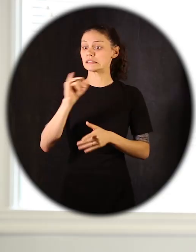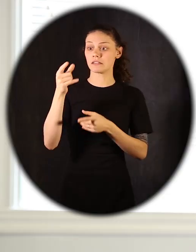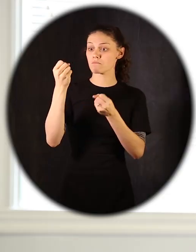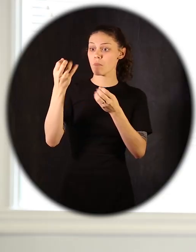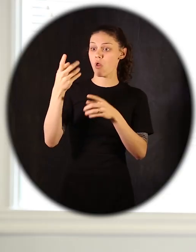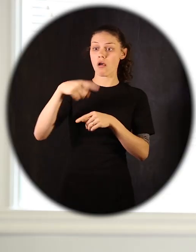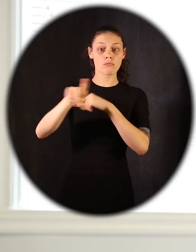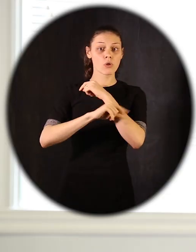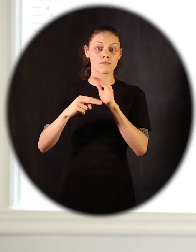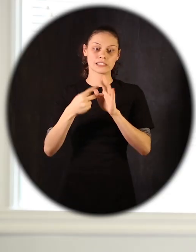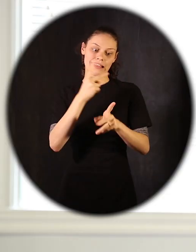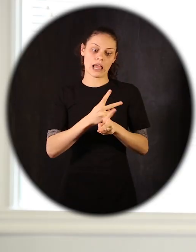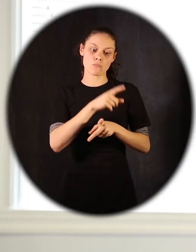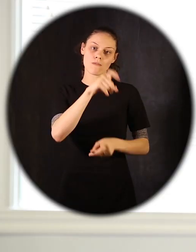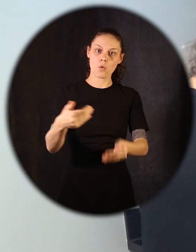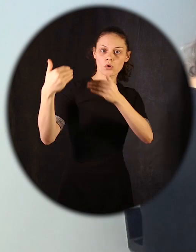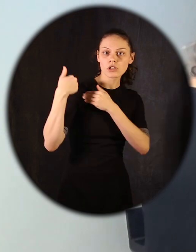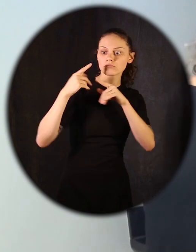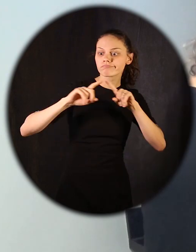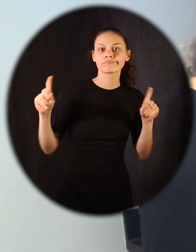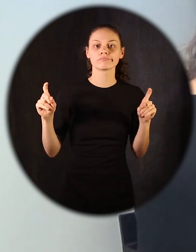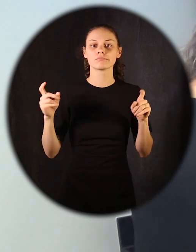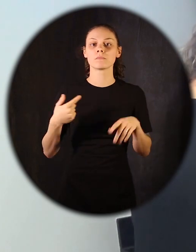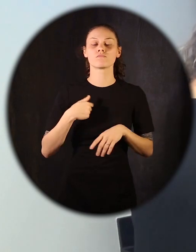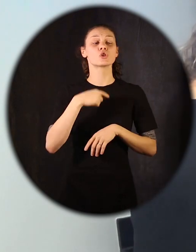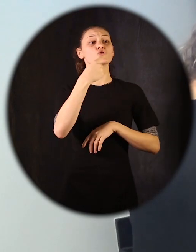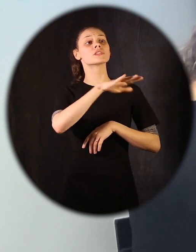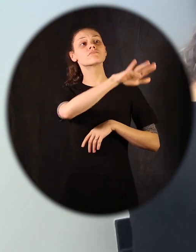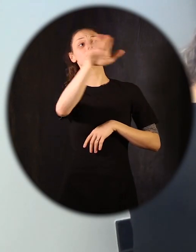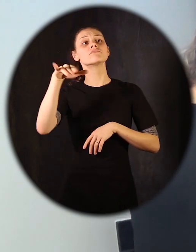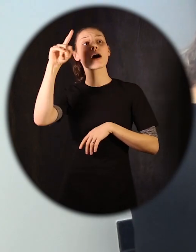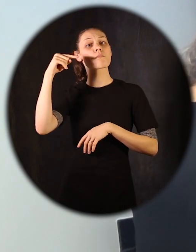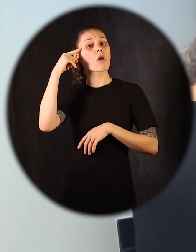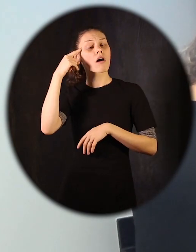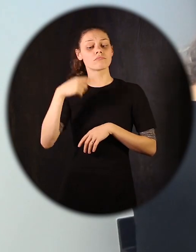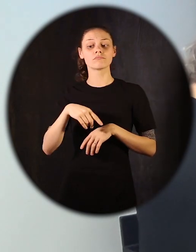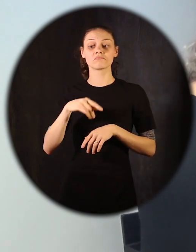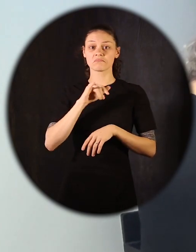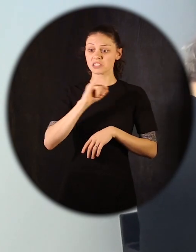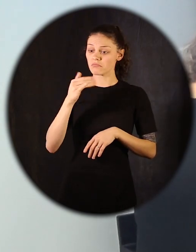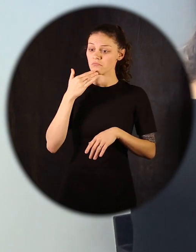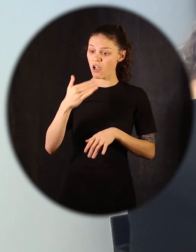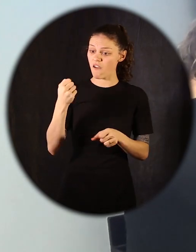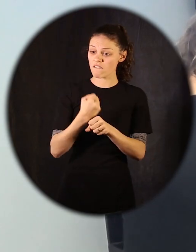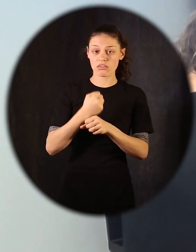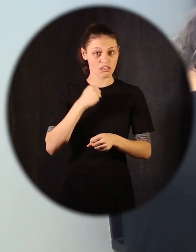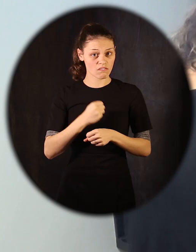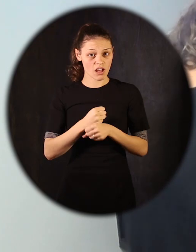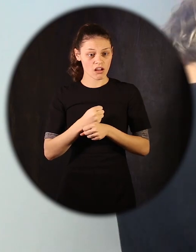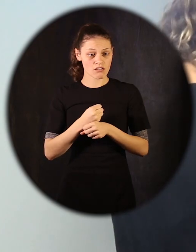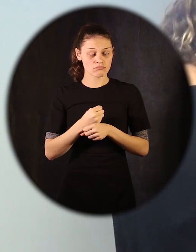n'étaient pas là, c'est mes thérapeutes qui allaient faire ces tâches-là. Moi, je dirais aux employeurs, tant que c'est bien fait